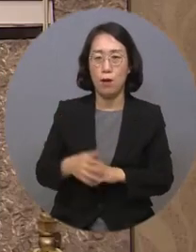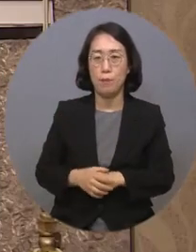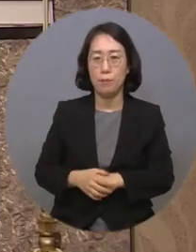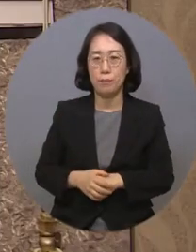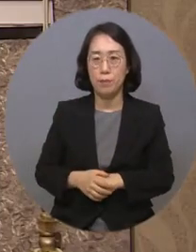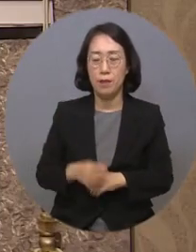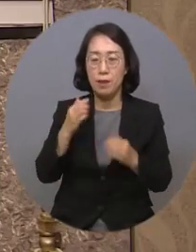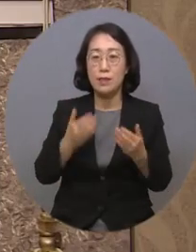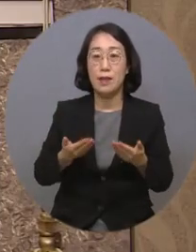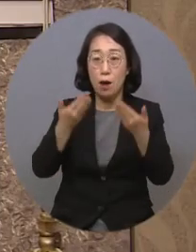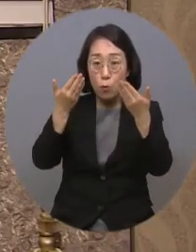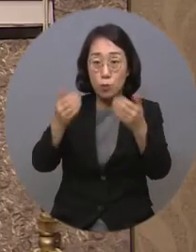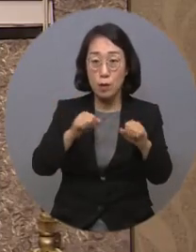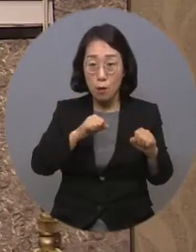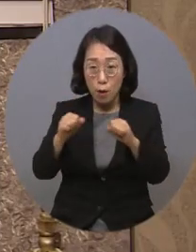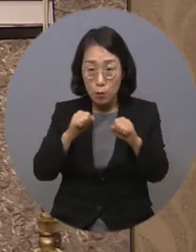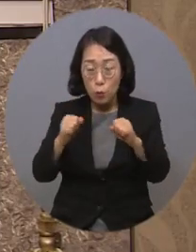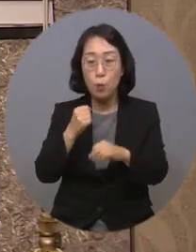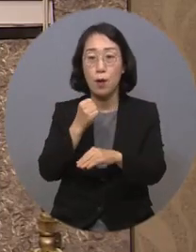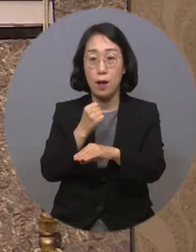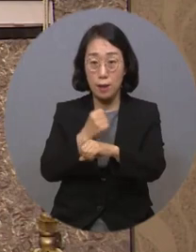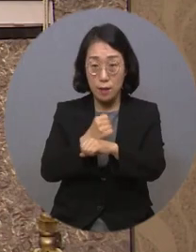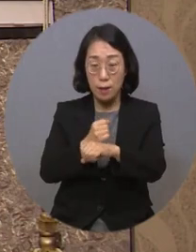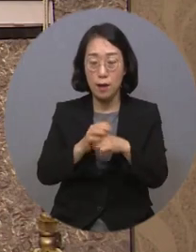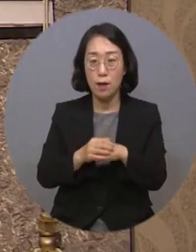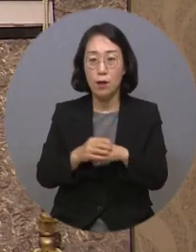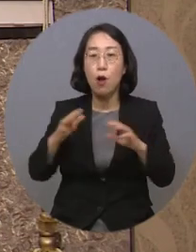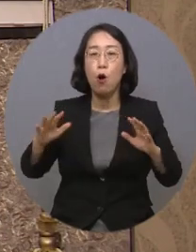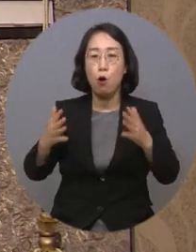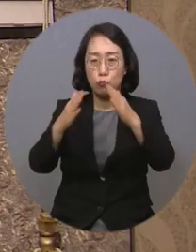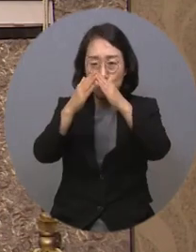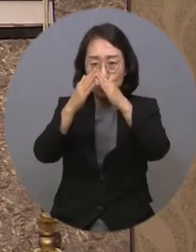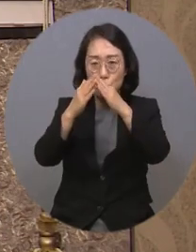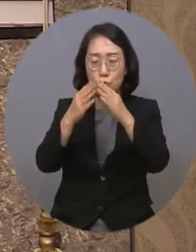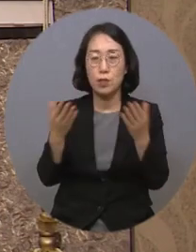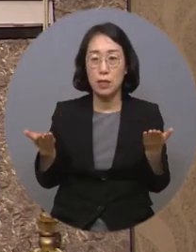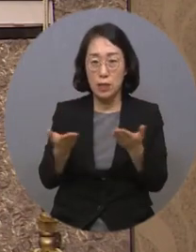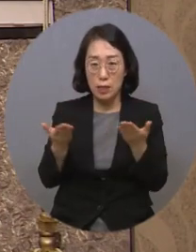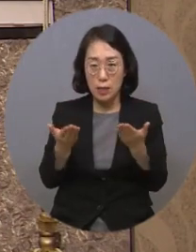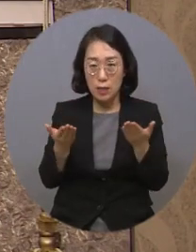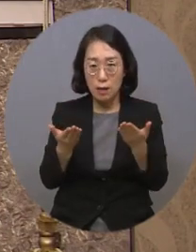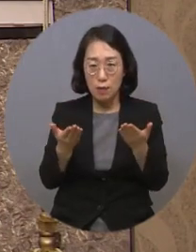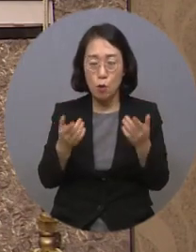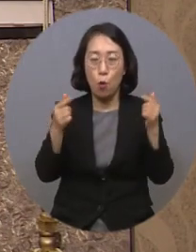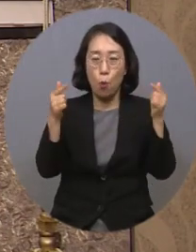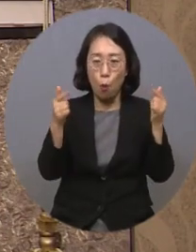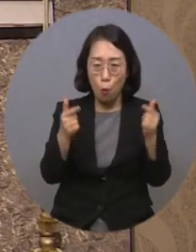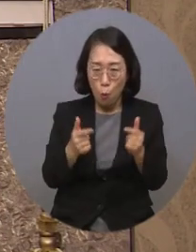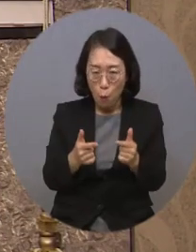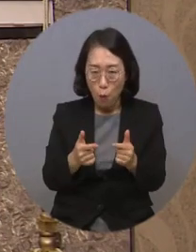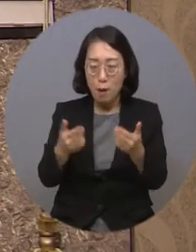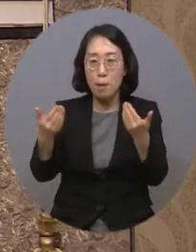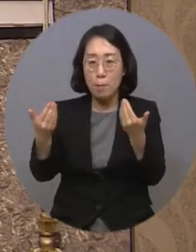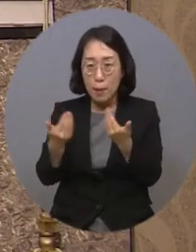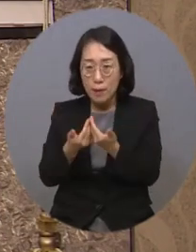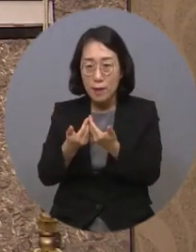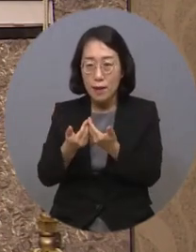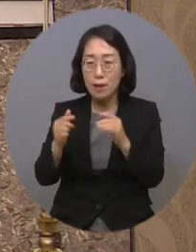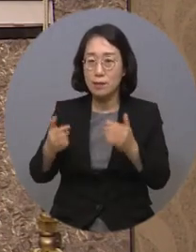해서 봉사활동을 하다 보니까 저는 이제 건축업은 자꾸 이제 이런 시간이 줄어들고 봉사하는 시간은 더